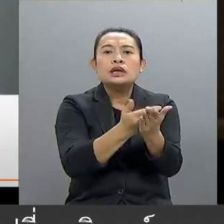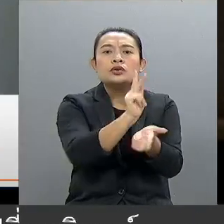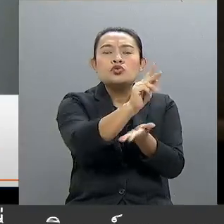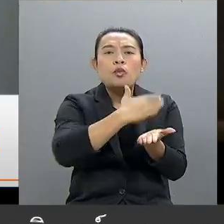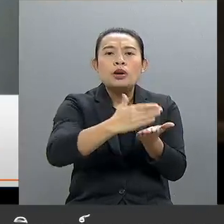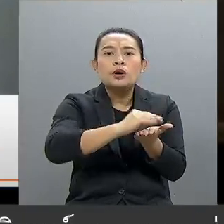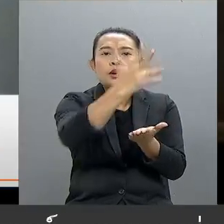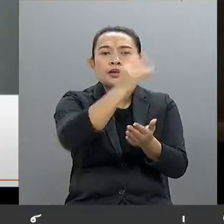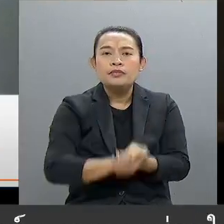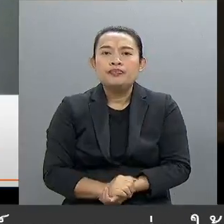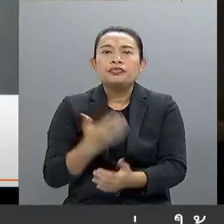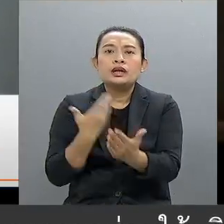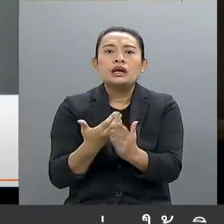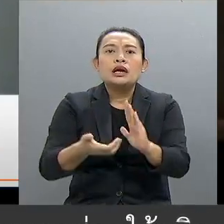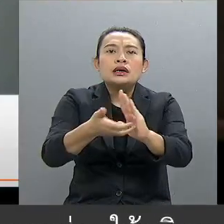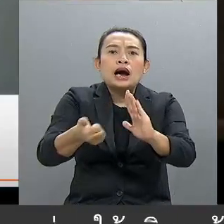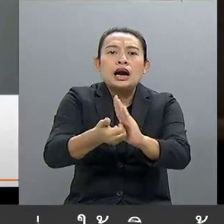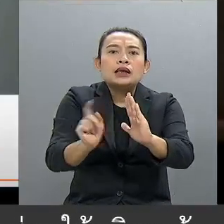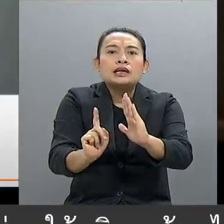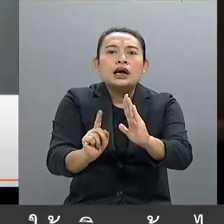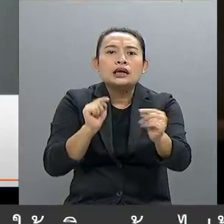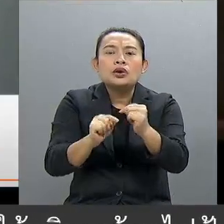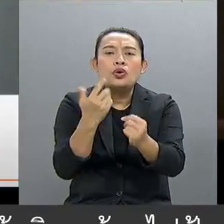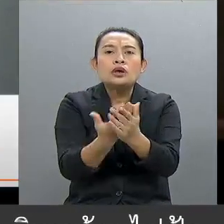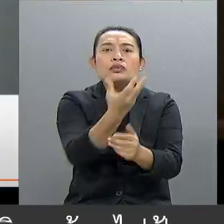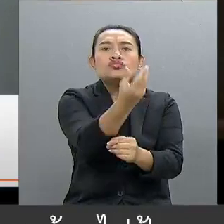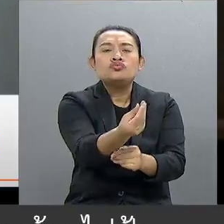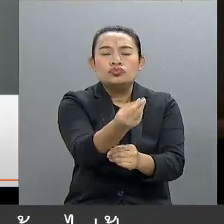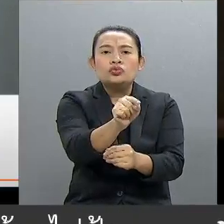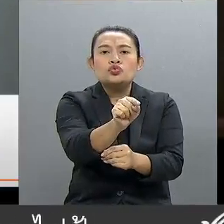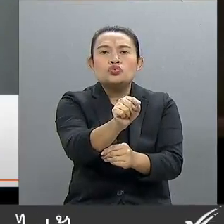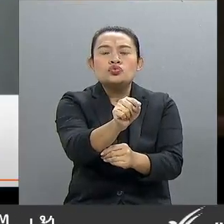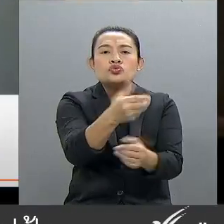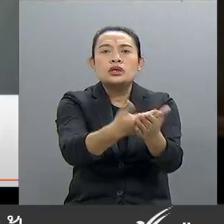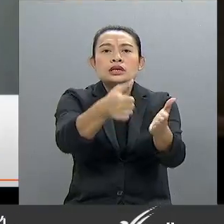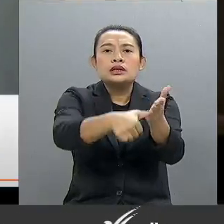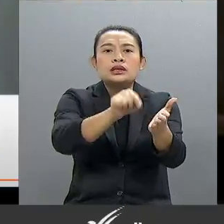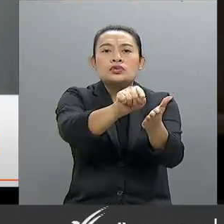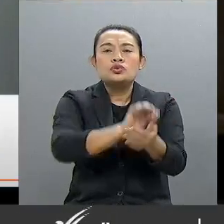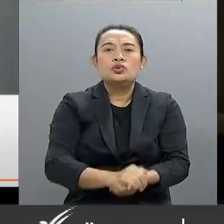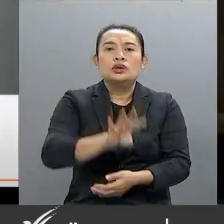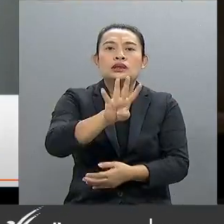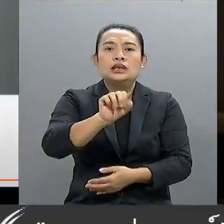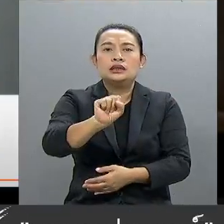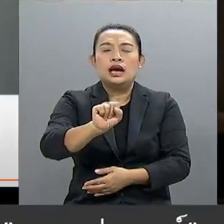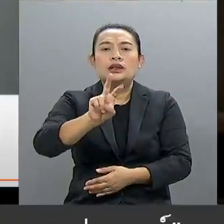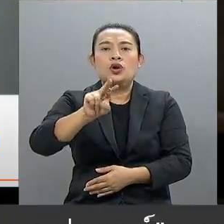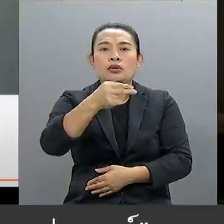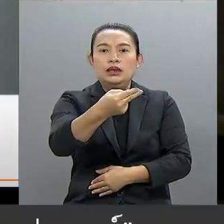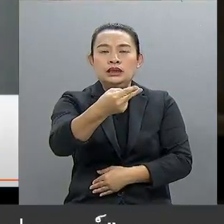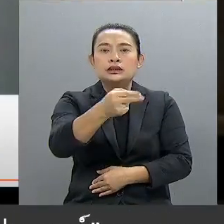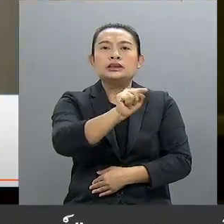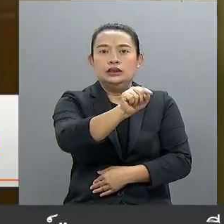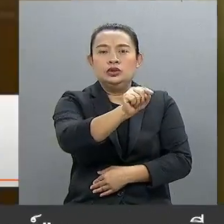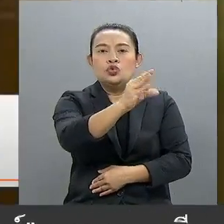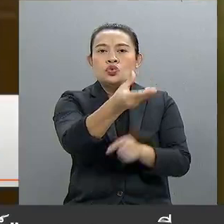างๆเนี่ยนะคะเงินเนี่ยมันก็จะเหลือจากหนี้ค้างชำระประมาณ 420,000 กว่าบาททีนี้ทำให้นางสาวพัชระผู้ร้องเนี่ย